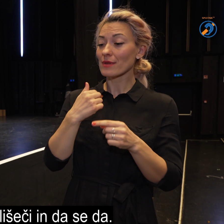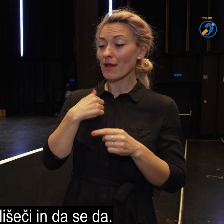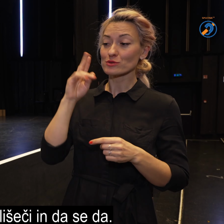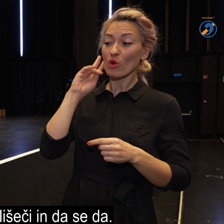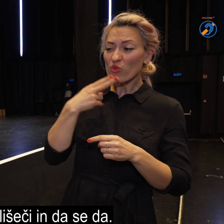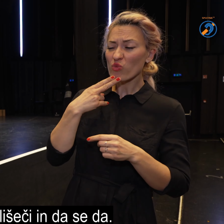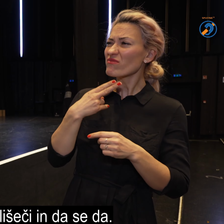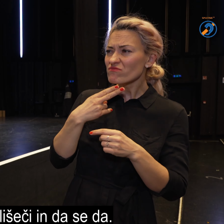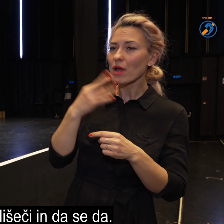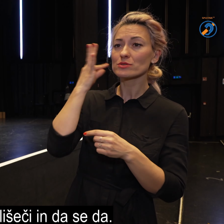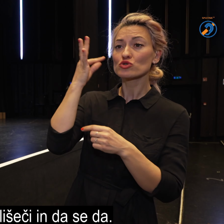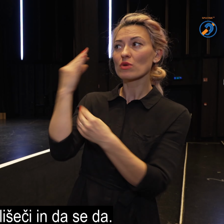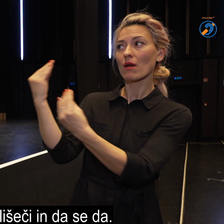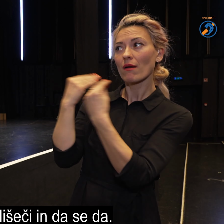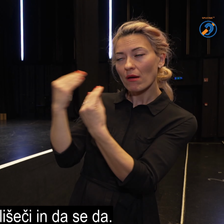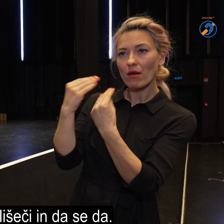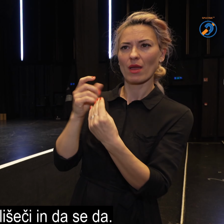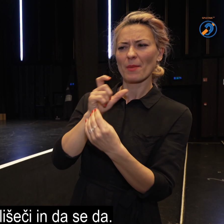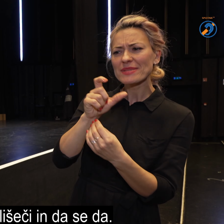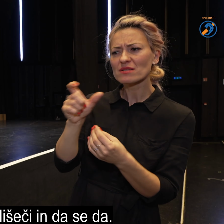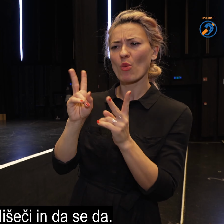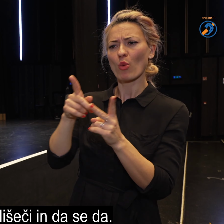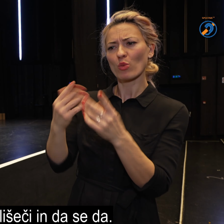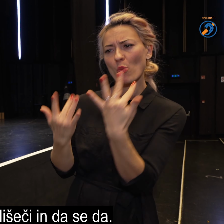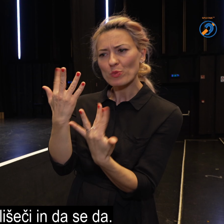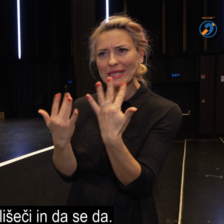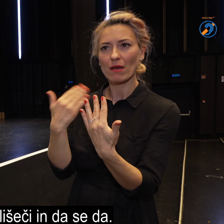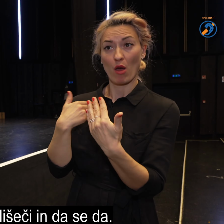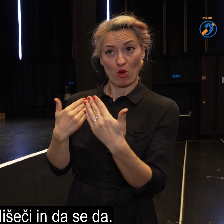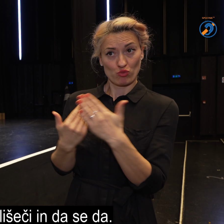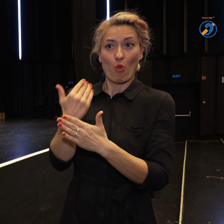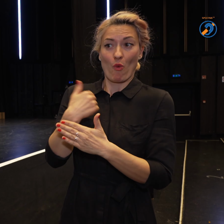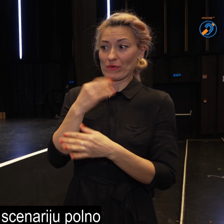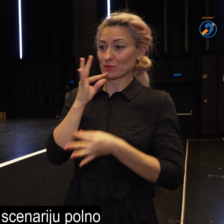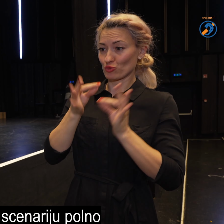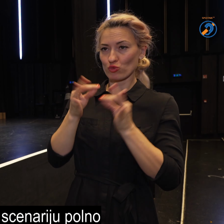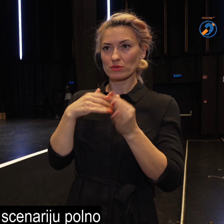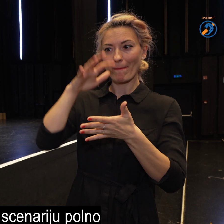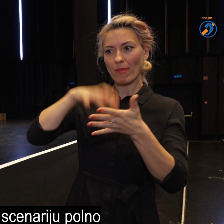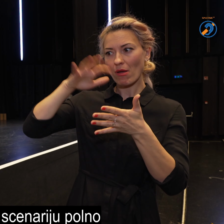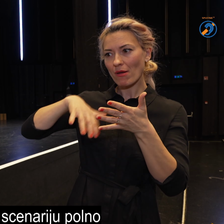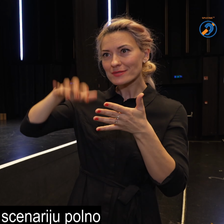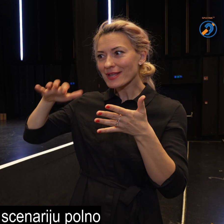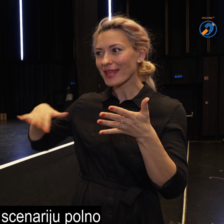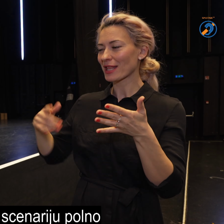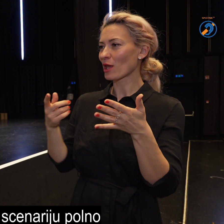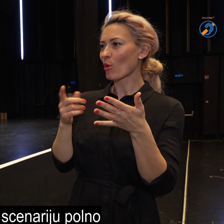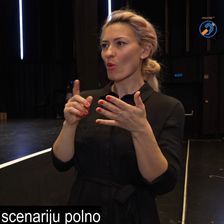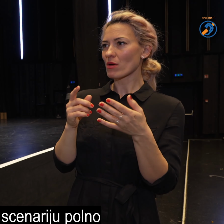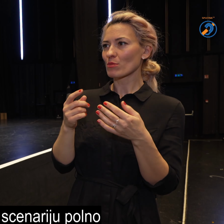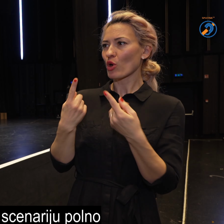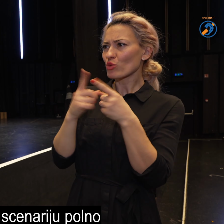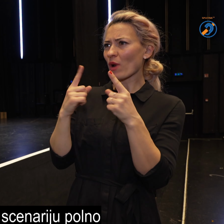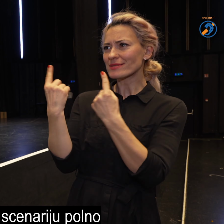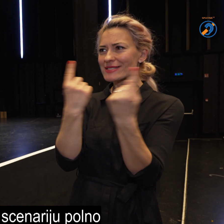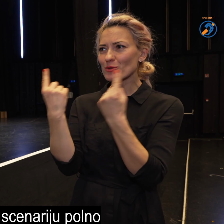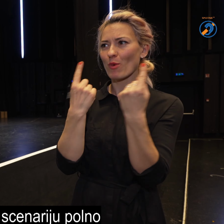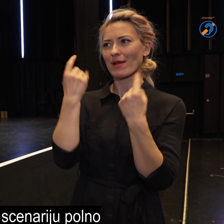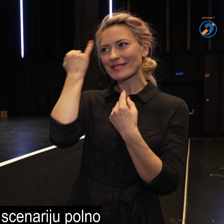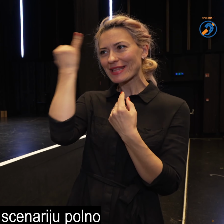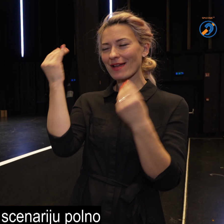vidi se v tej predstavi, da se da. Ok, lahko na slišeči učijo besede, igre. Jaz sem videla ta v